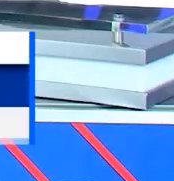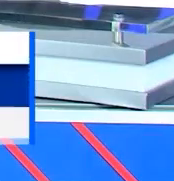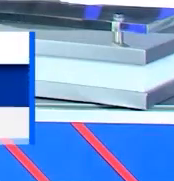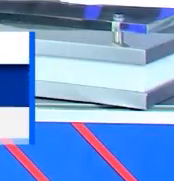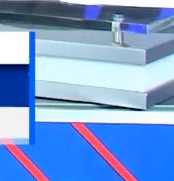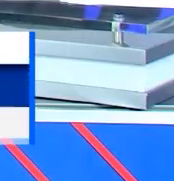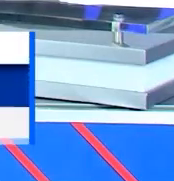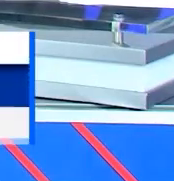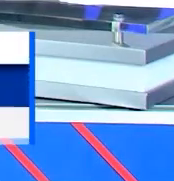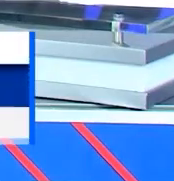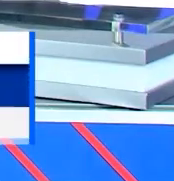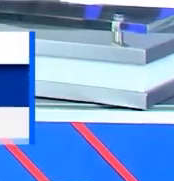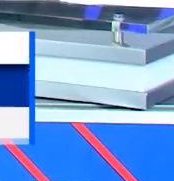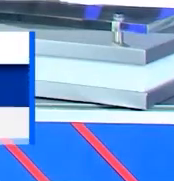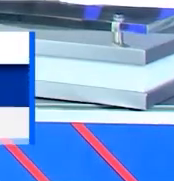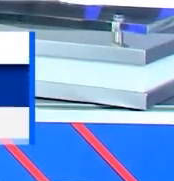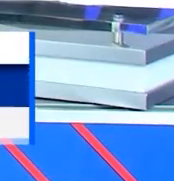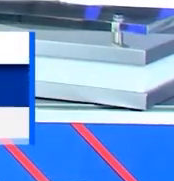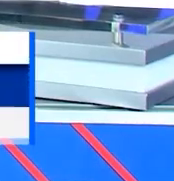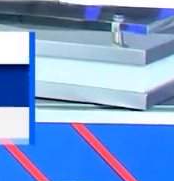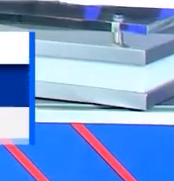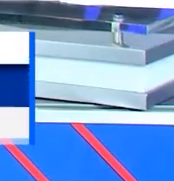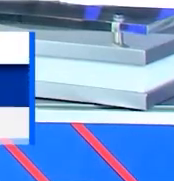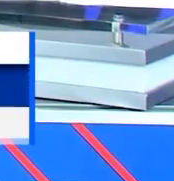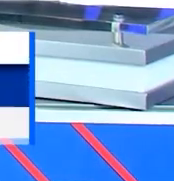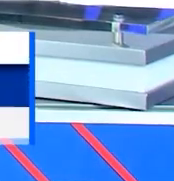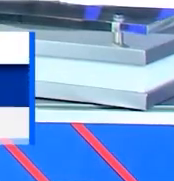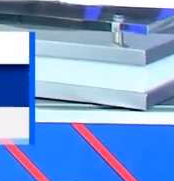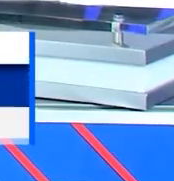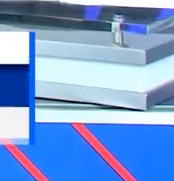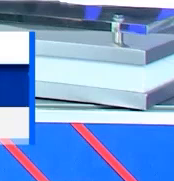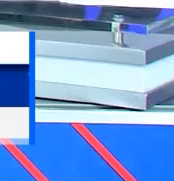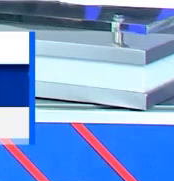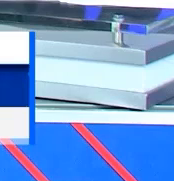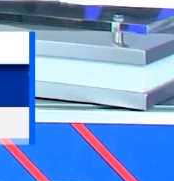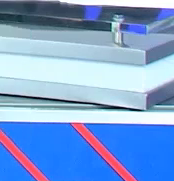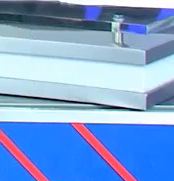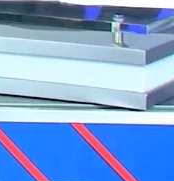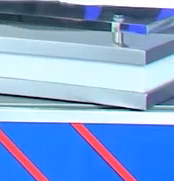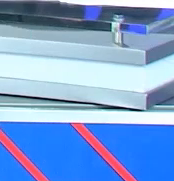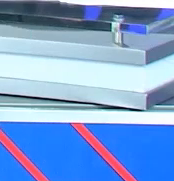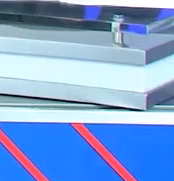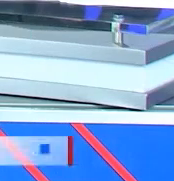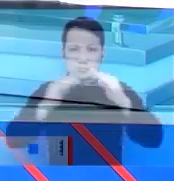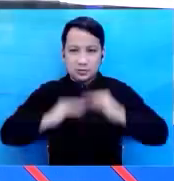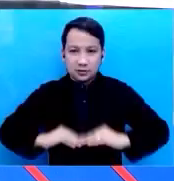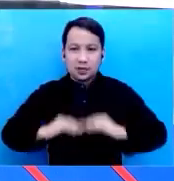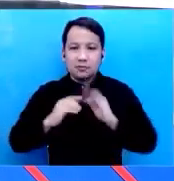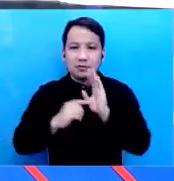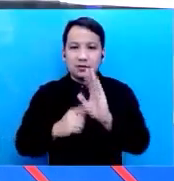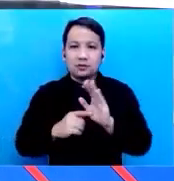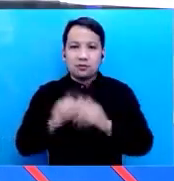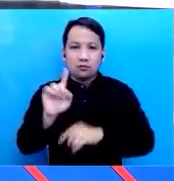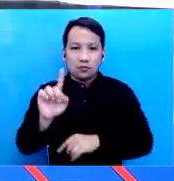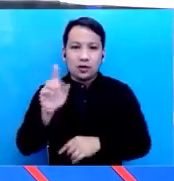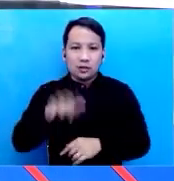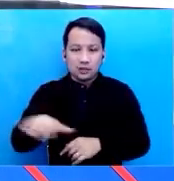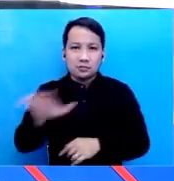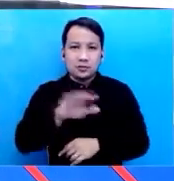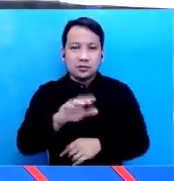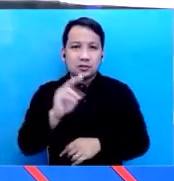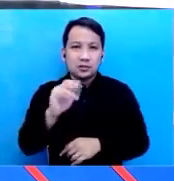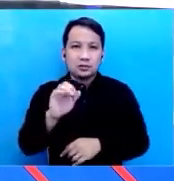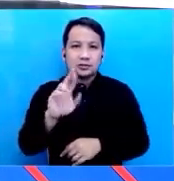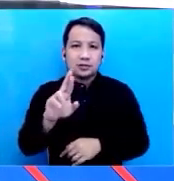Nagkaisa ang lahat ng mayor sa Metro Manila na irekomendang ilagay sa mas maluwag na Alert Level 1 ang